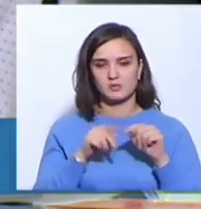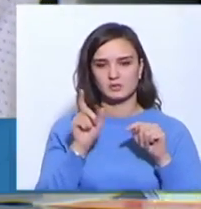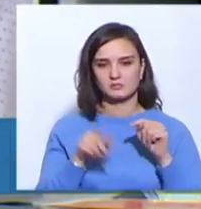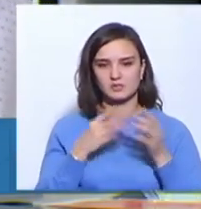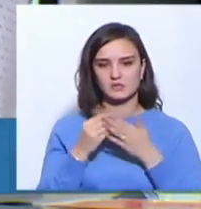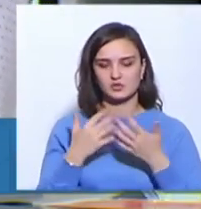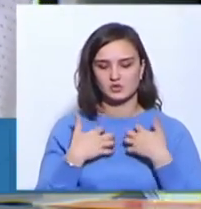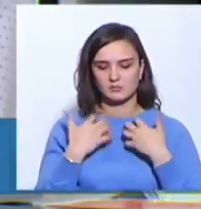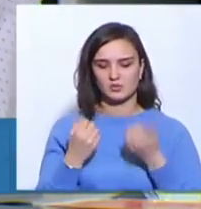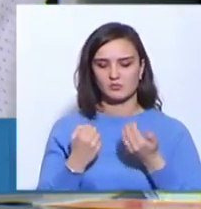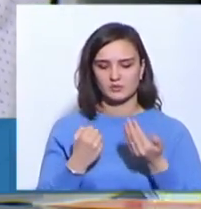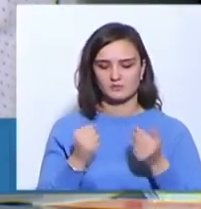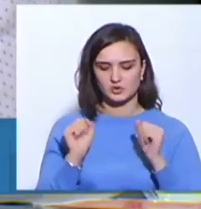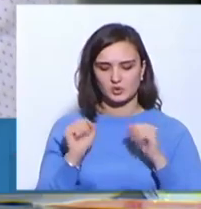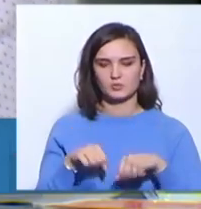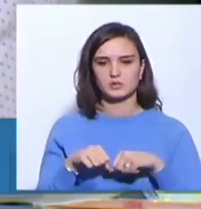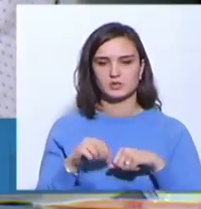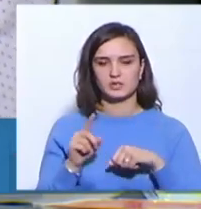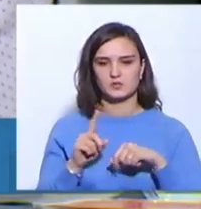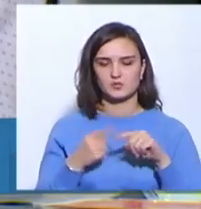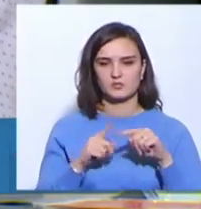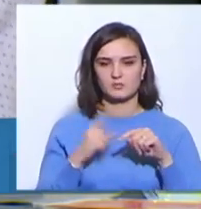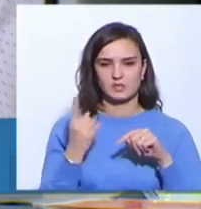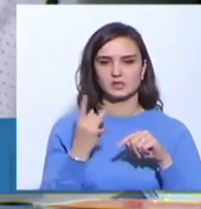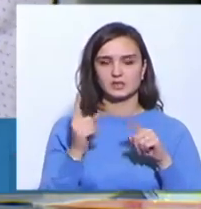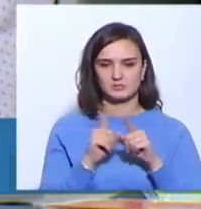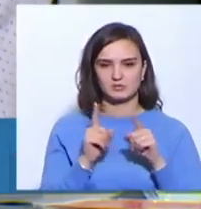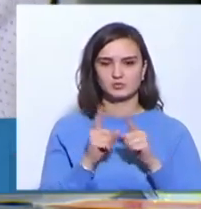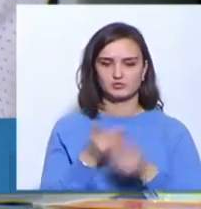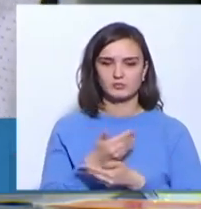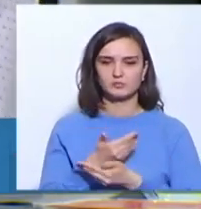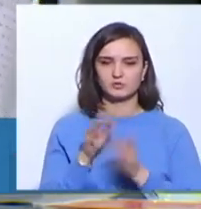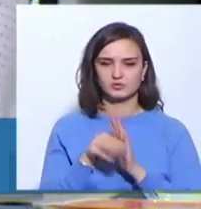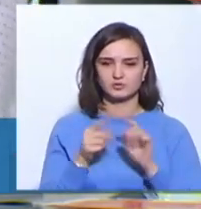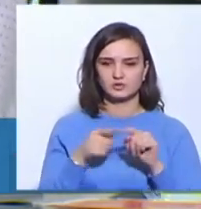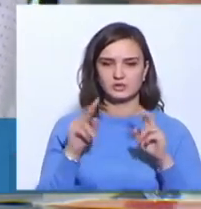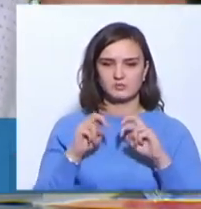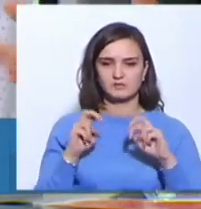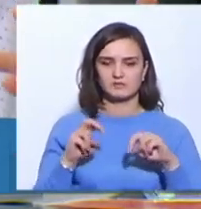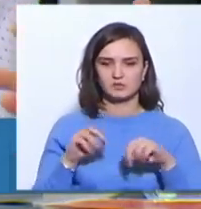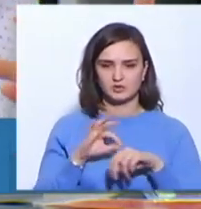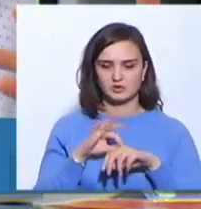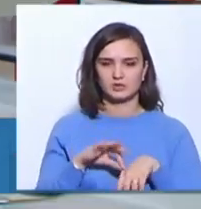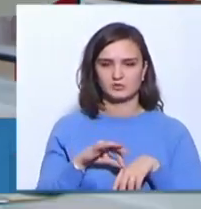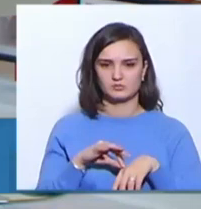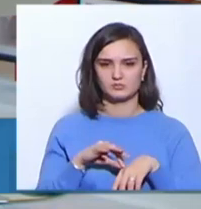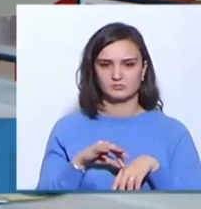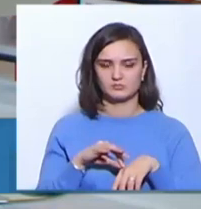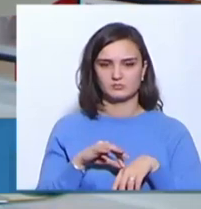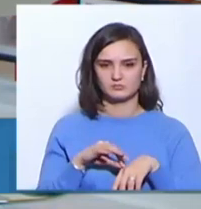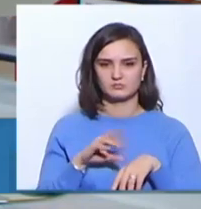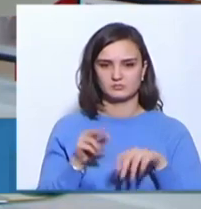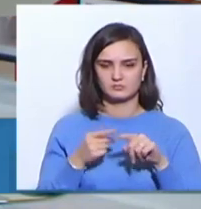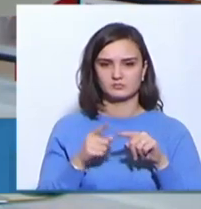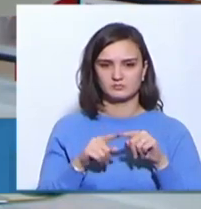თავისი ჯანმრთელობისთვის შეუძლია, რომ ერთხელ მაინც ცხოვრებაში ეს გამოკვლევა ჩაიტაროს. ფეში ეს უკვე